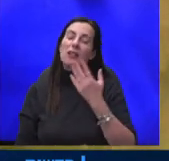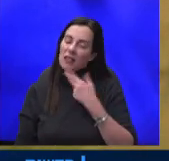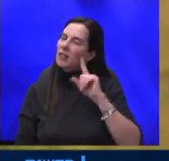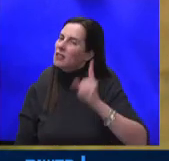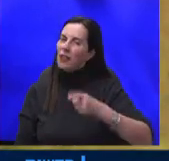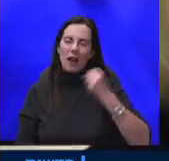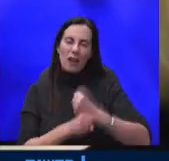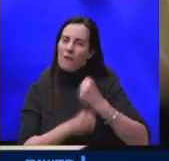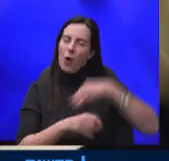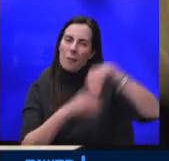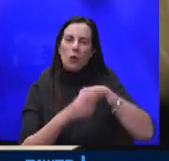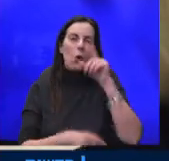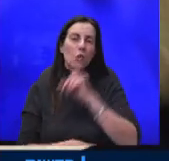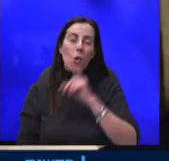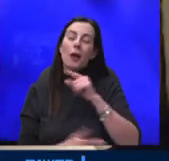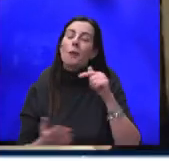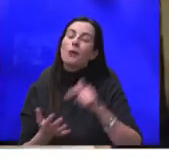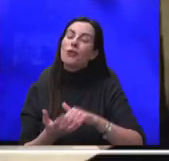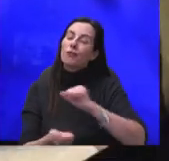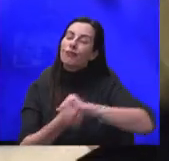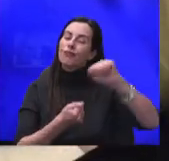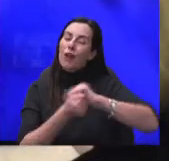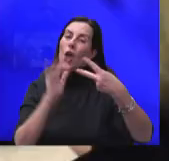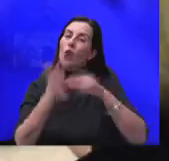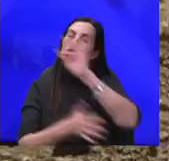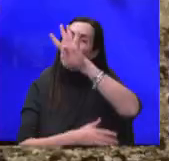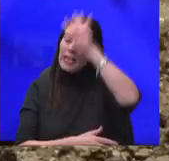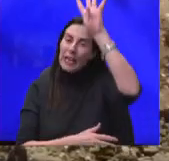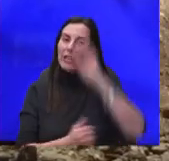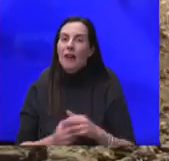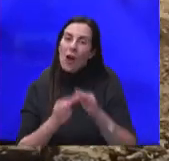תידרש ישראל לפעול בשטח סוריה כדי לסכל את תוכניות איראן וגרורותיה.